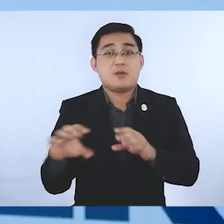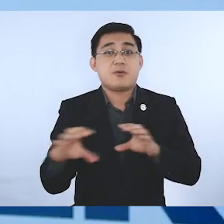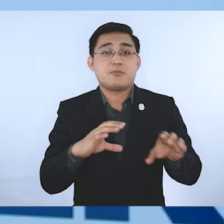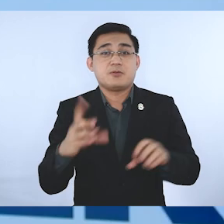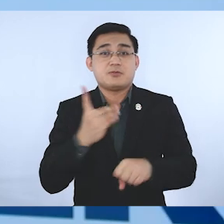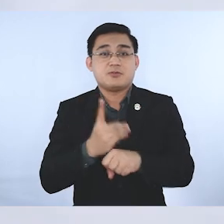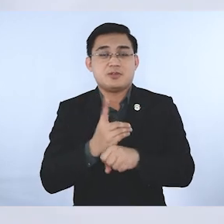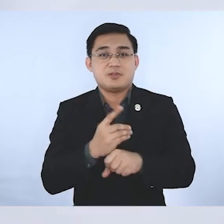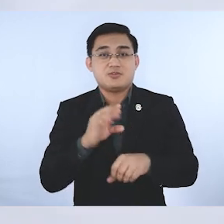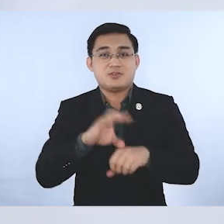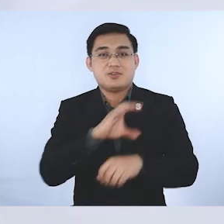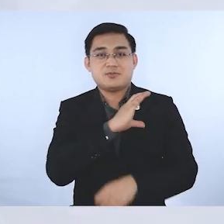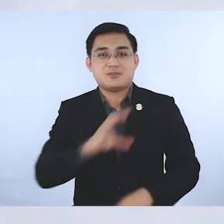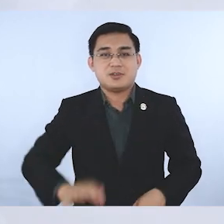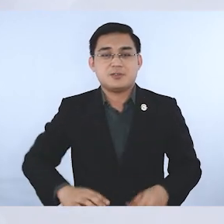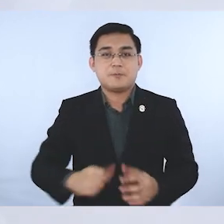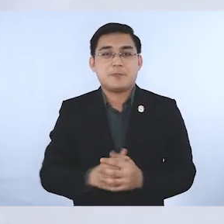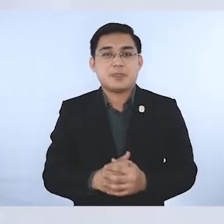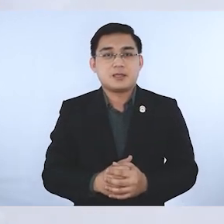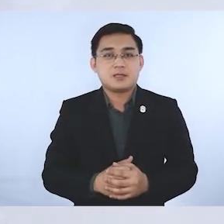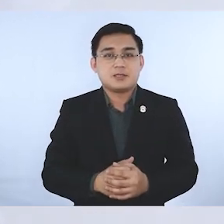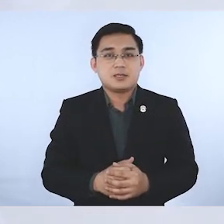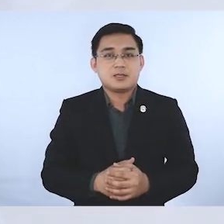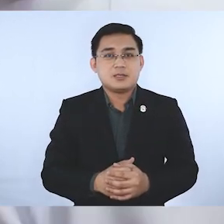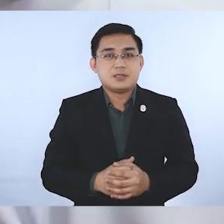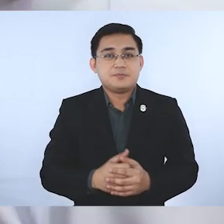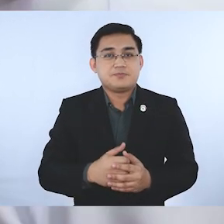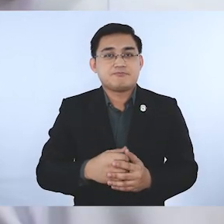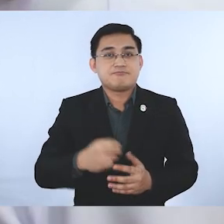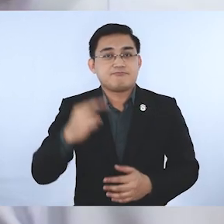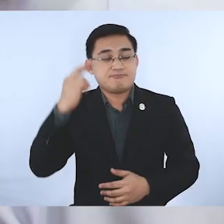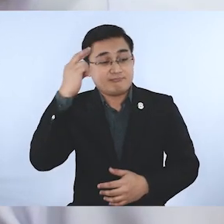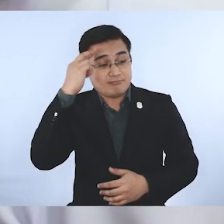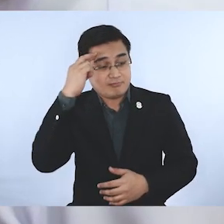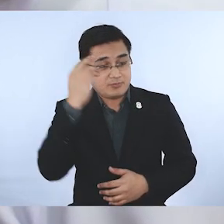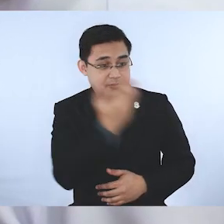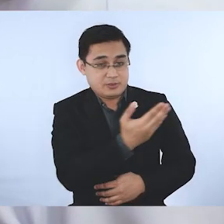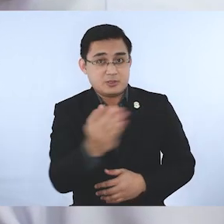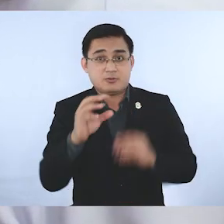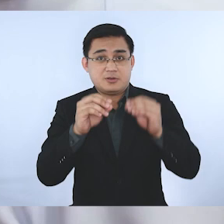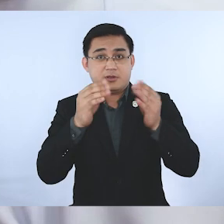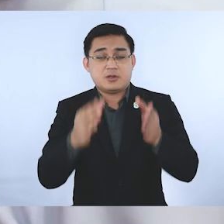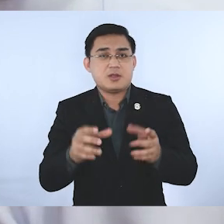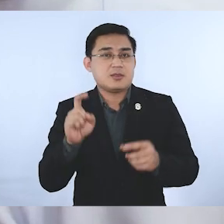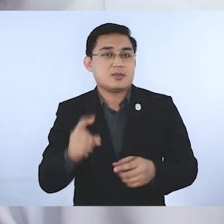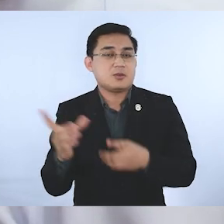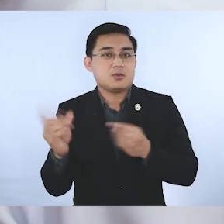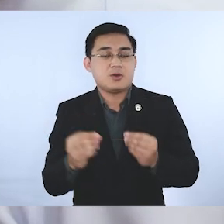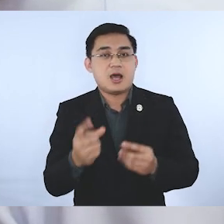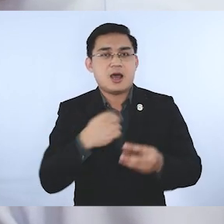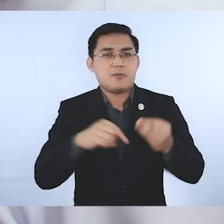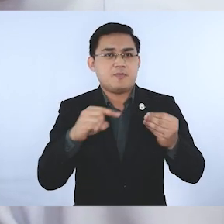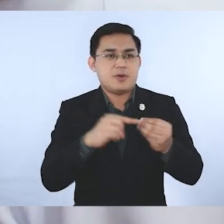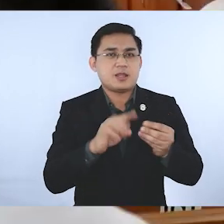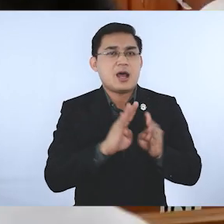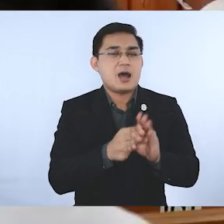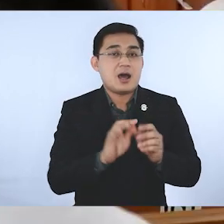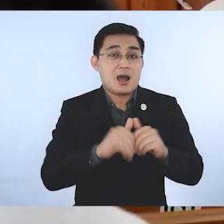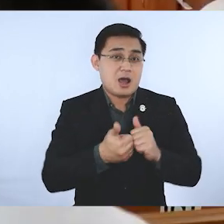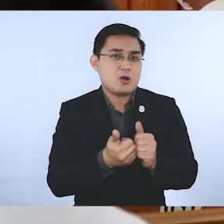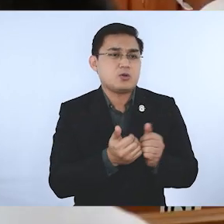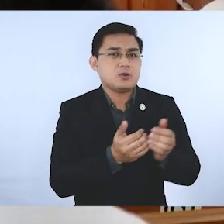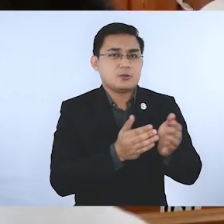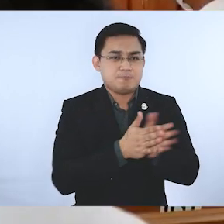ng iglesia. Ipinabatid sa mga guro ang mga kailangan nilang isagawa ukol sa pagpapasigla sa mga